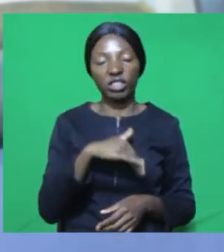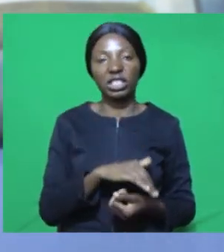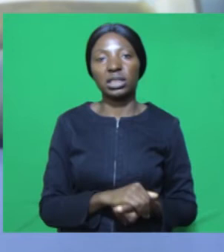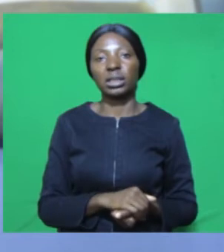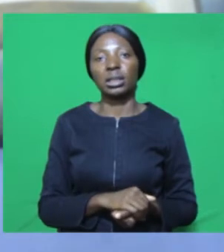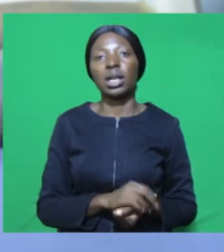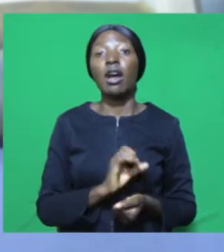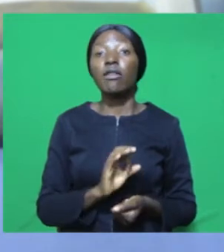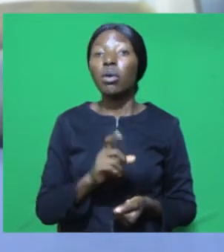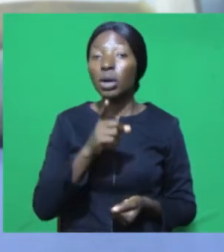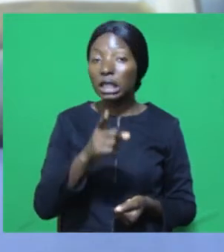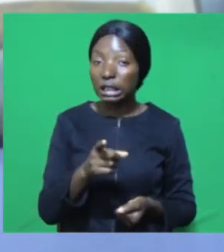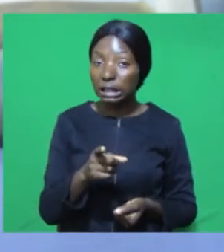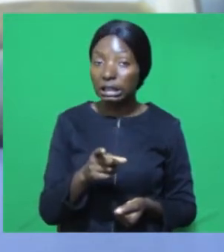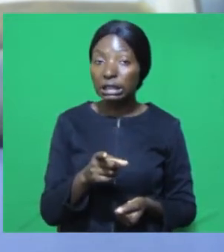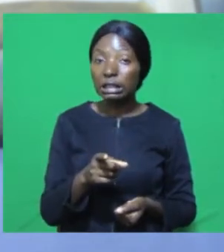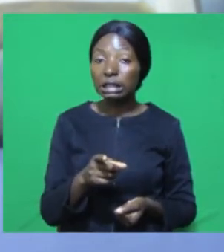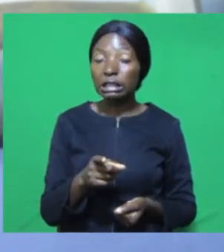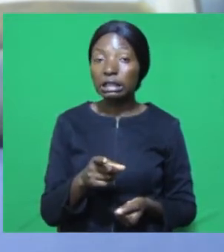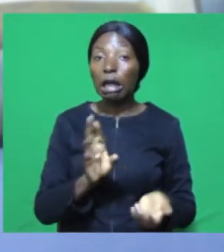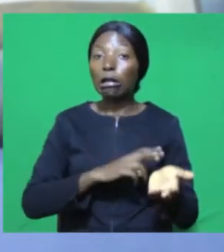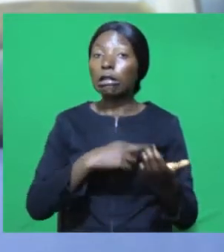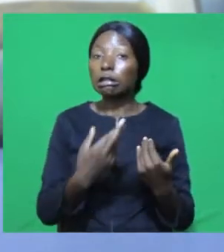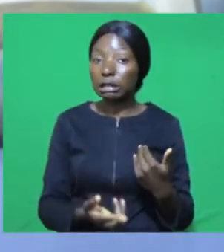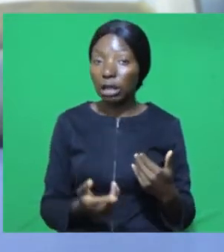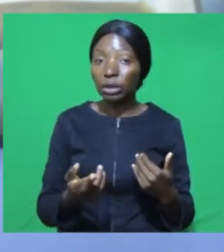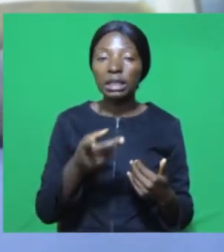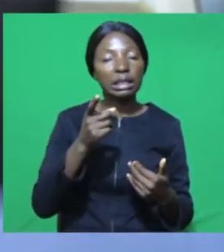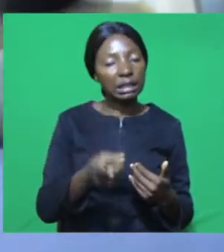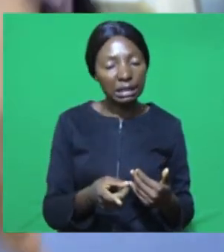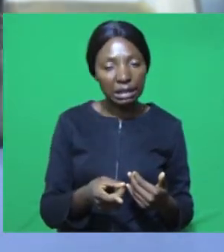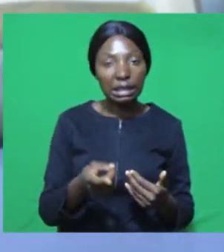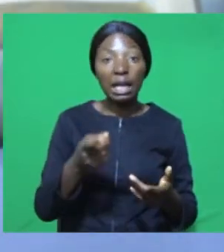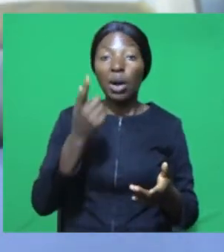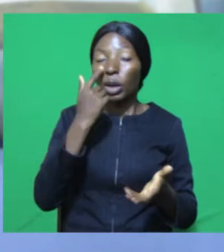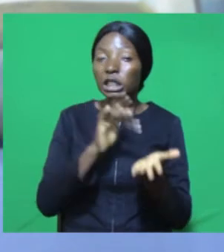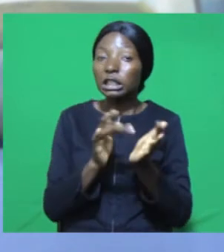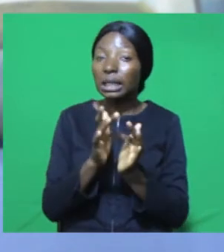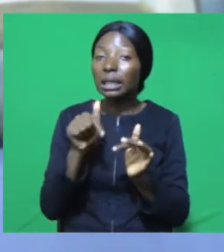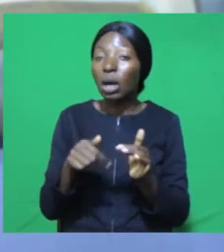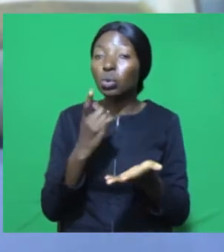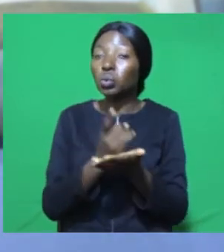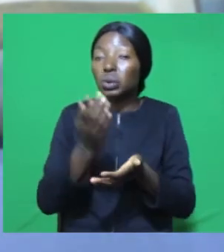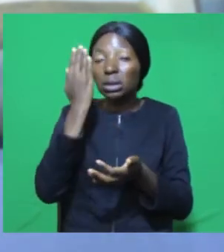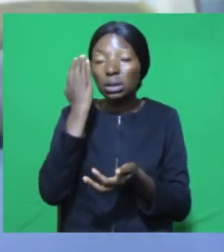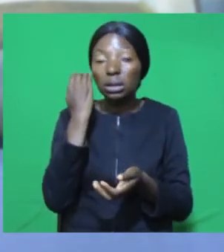saka kuti mubayiro unopiwa munhu mumwe nemumwe unodhiteminwa parutongo ruri kutoitika musanctuary